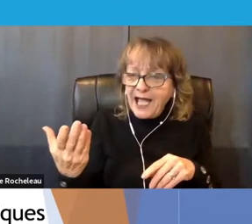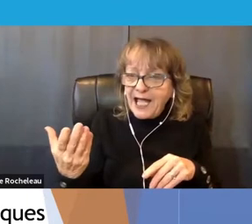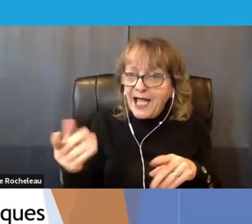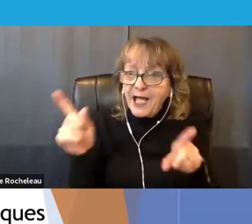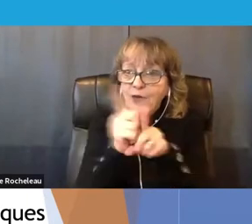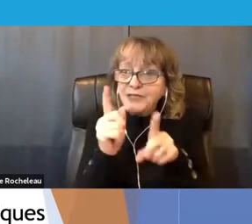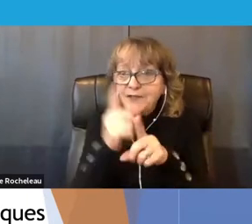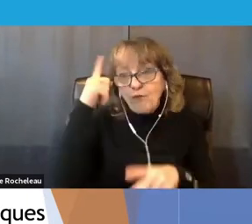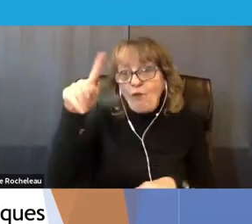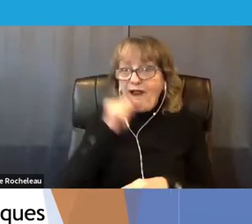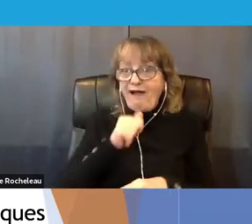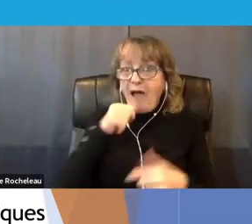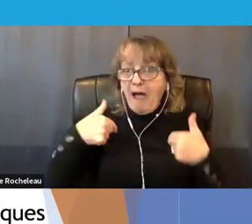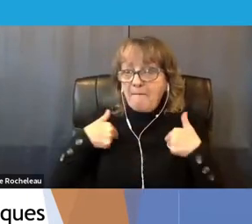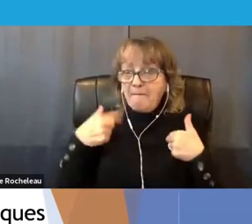la femme.